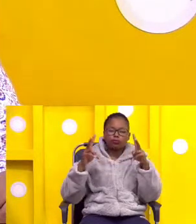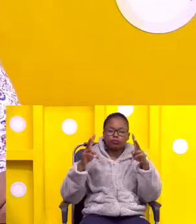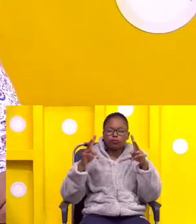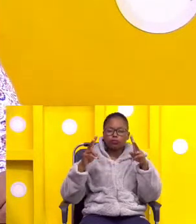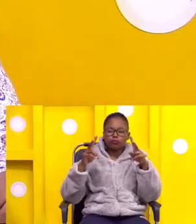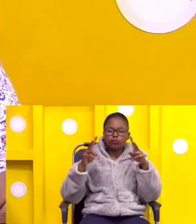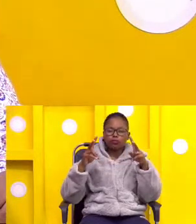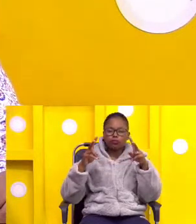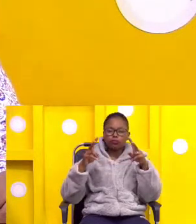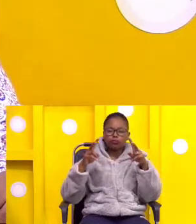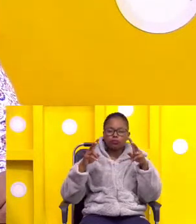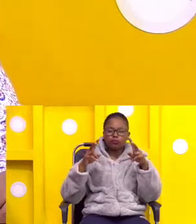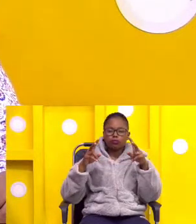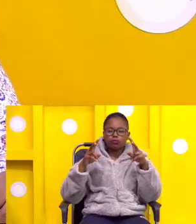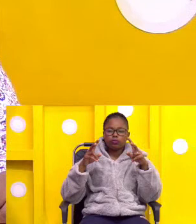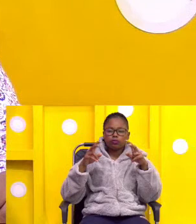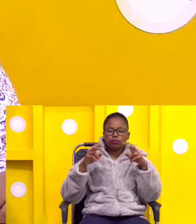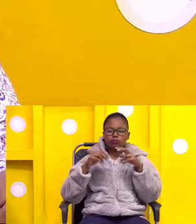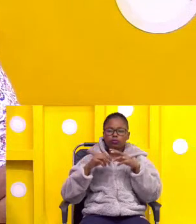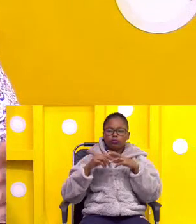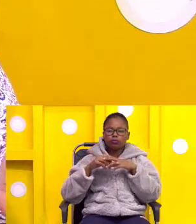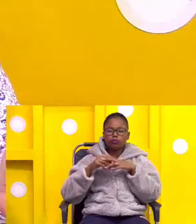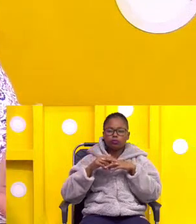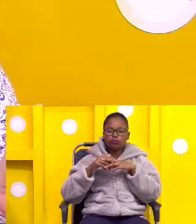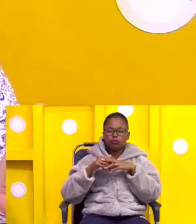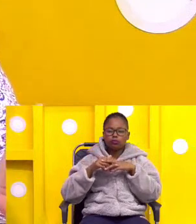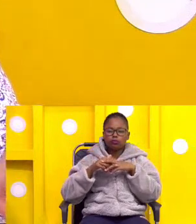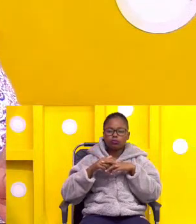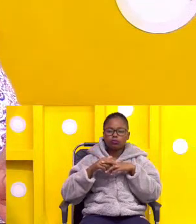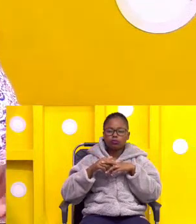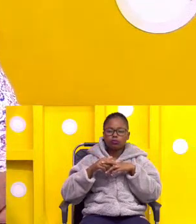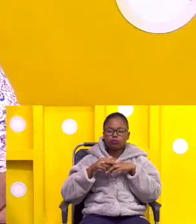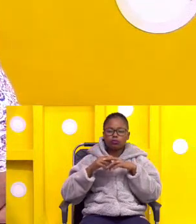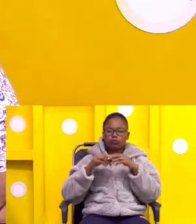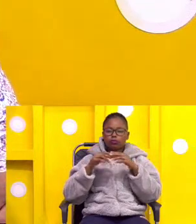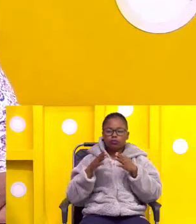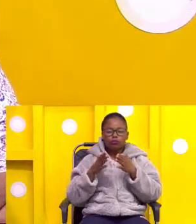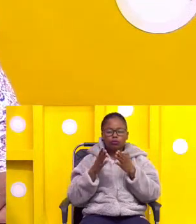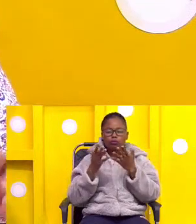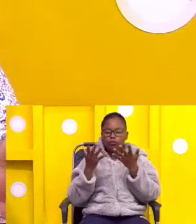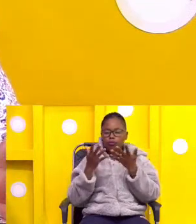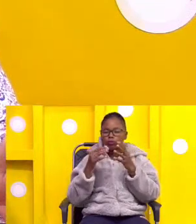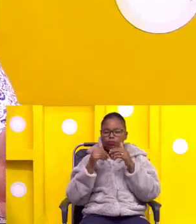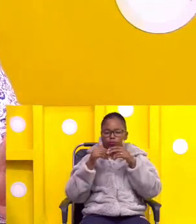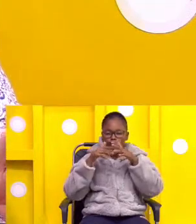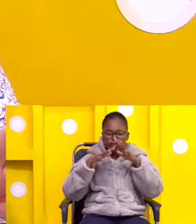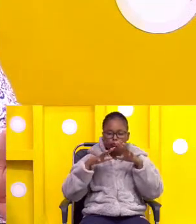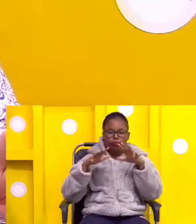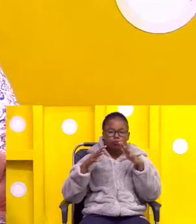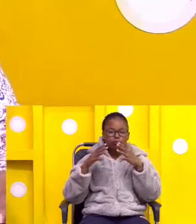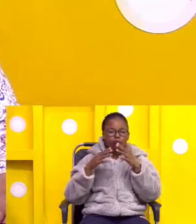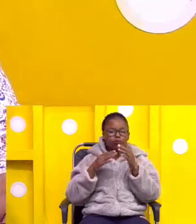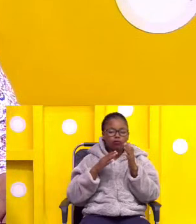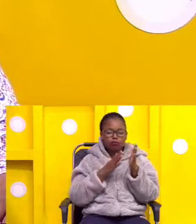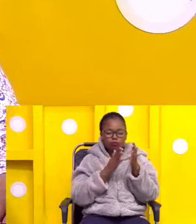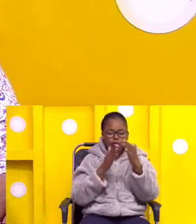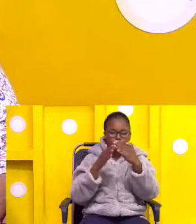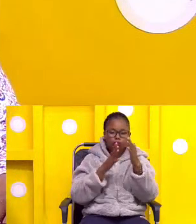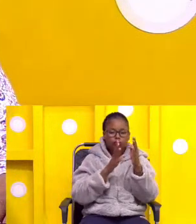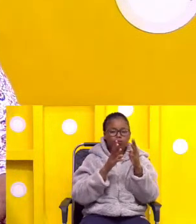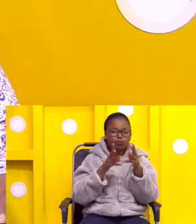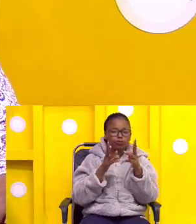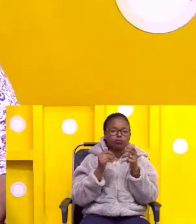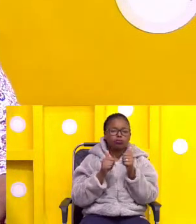Gikeno kenene. Nenda gukunia kuri irathimo igeraga gikeno kinene